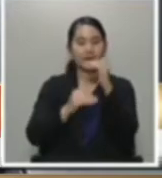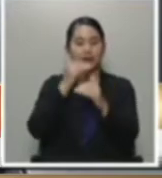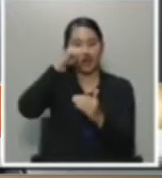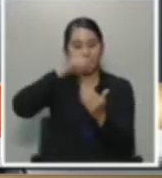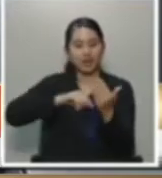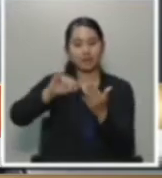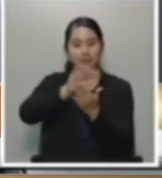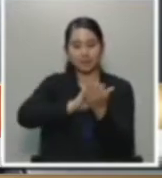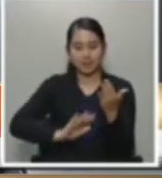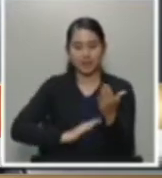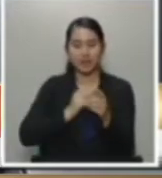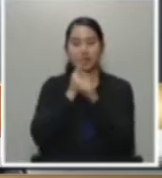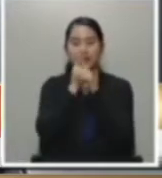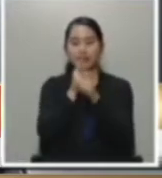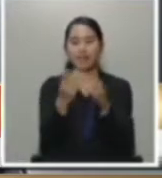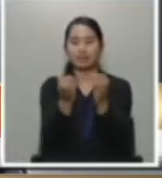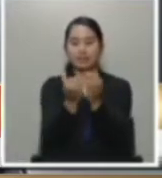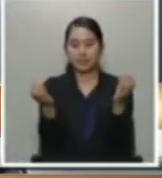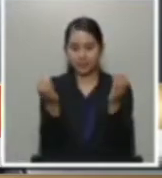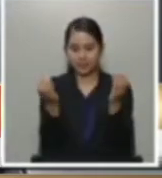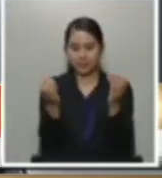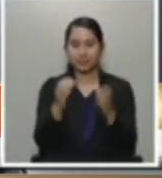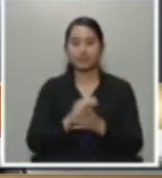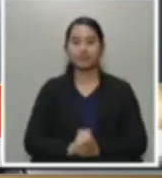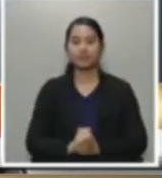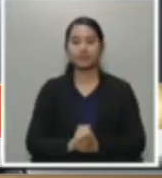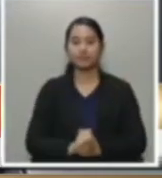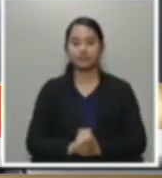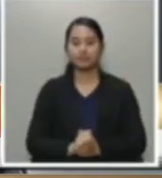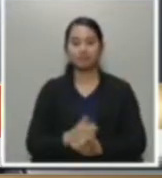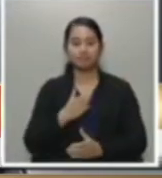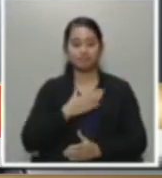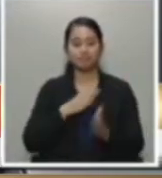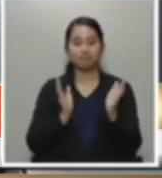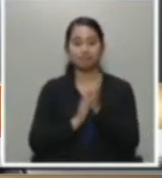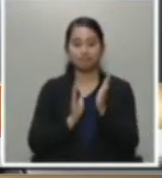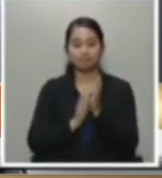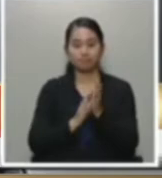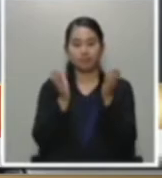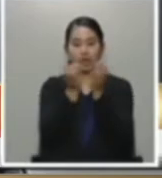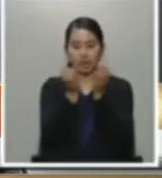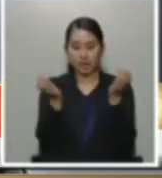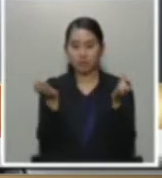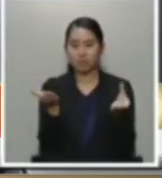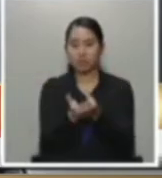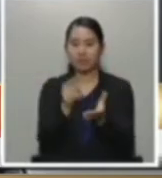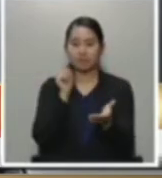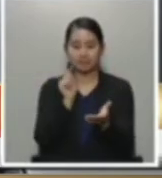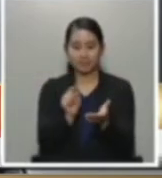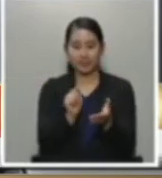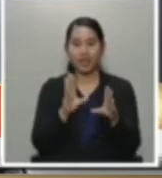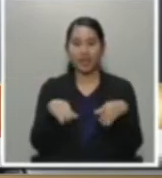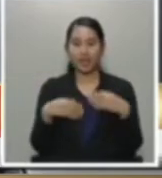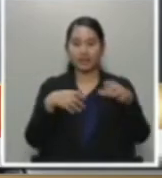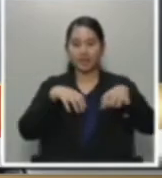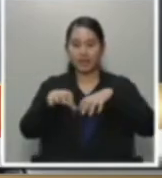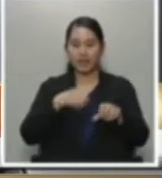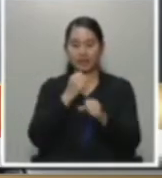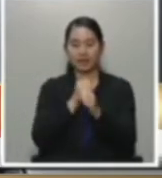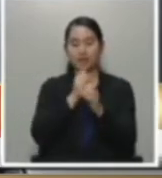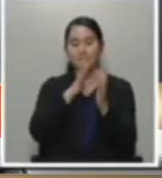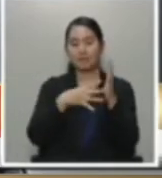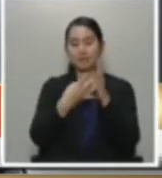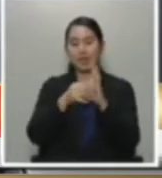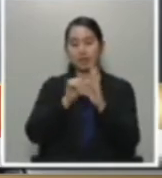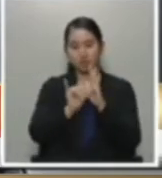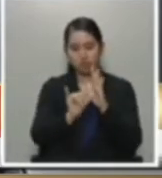นะครับตามหลักธรรมาภิบาลอันนี้ก็ต้องขอชื่นชมรัฐธรรมนูญฉบับนี้ที่ให้มียุทธศาสตร์ชาติขึ้นมานะครับ